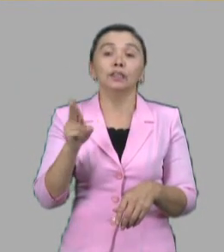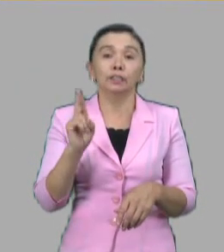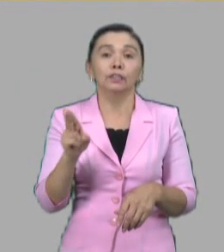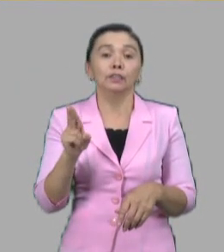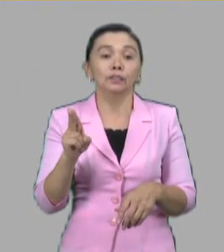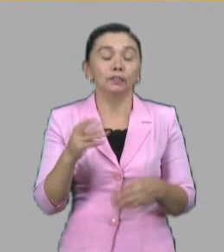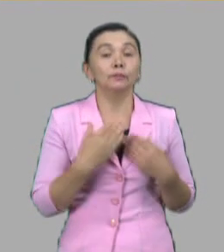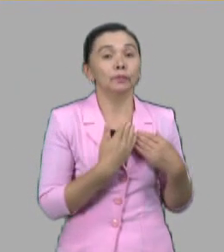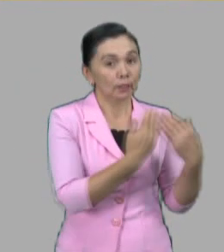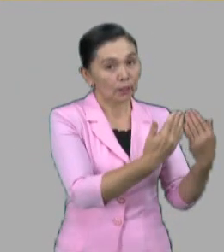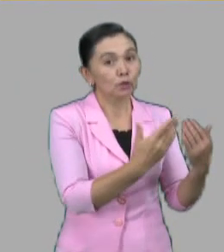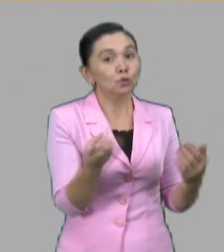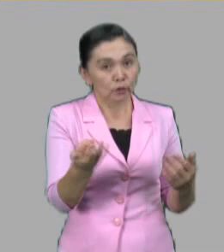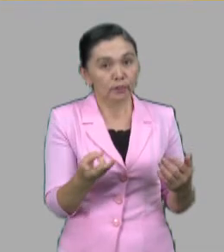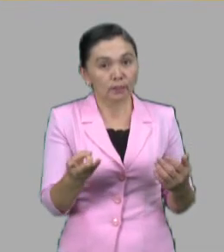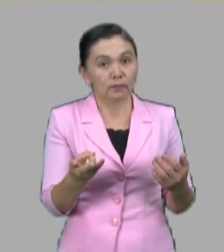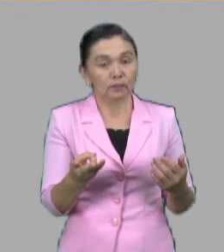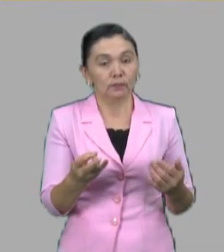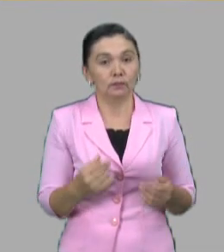Кимге кайрылуу керек?